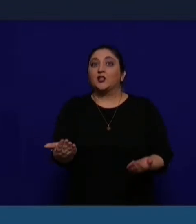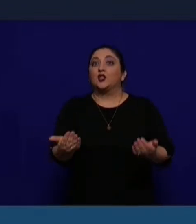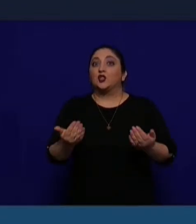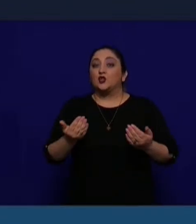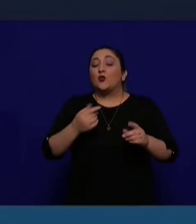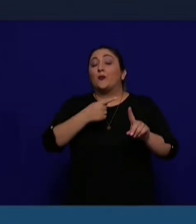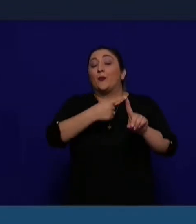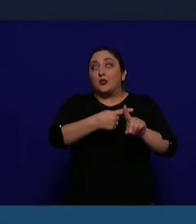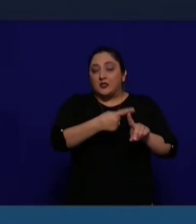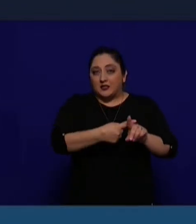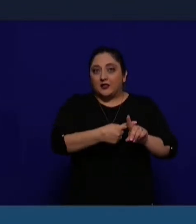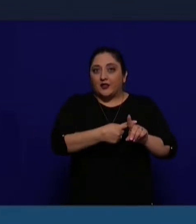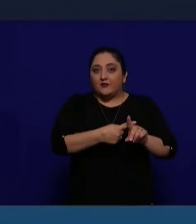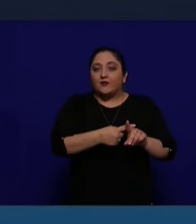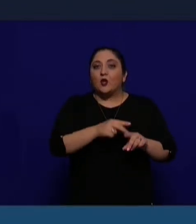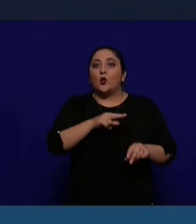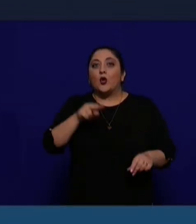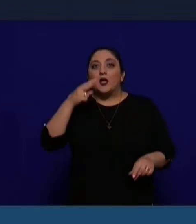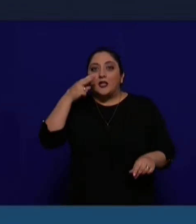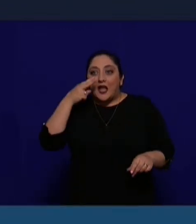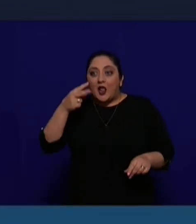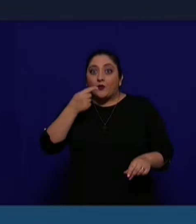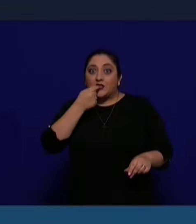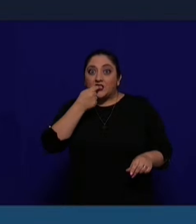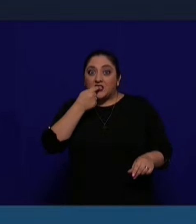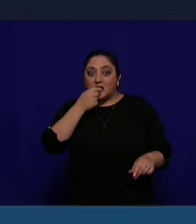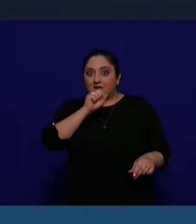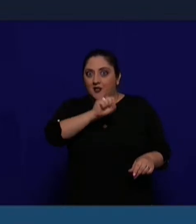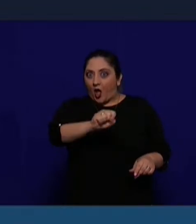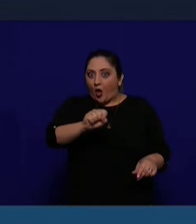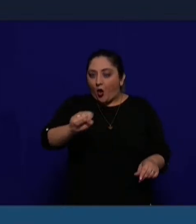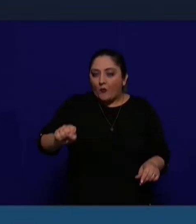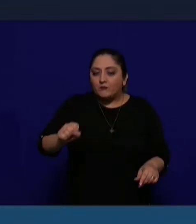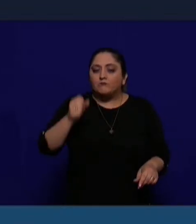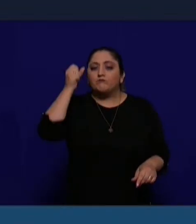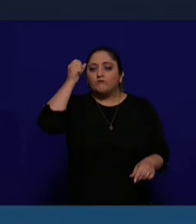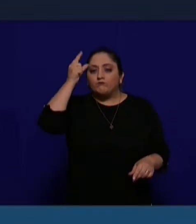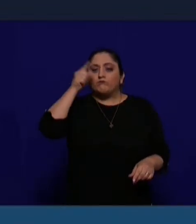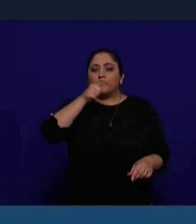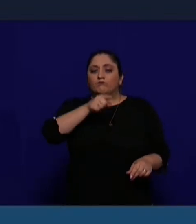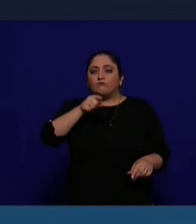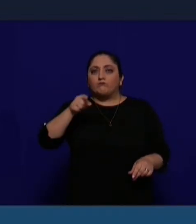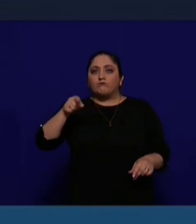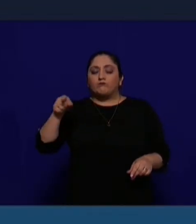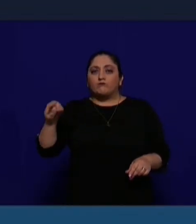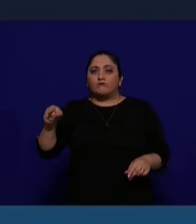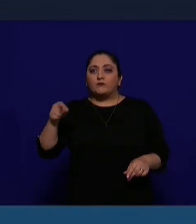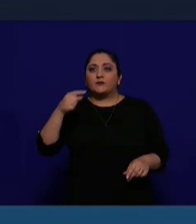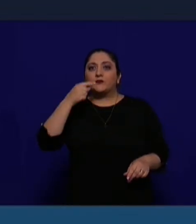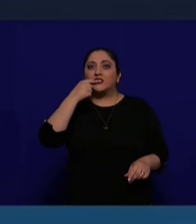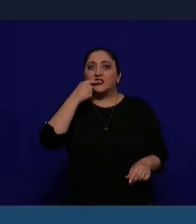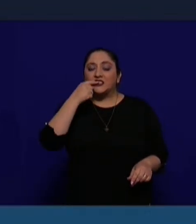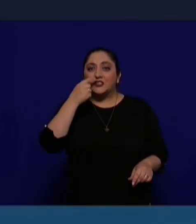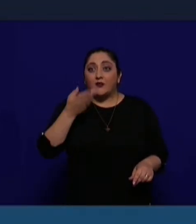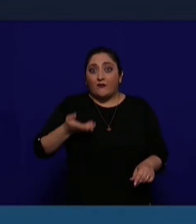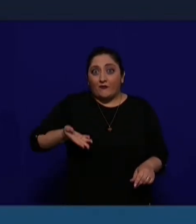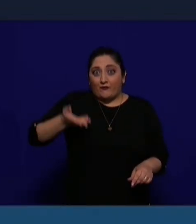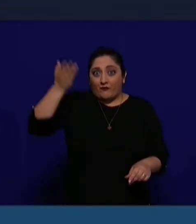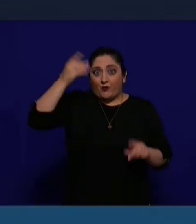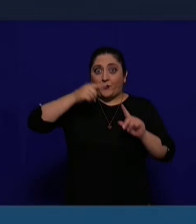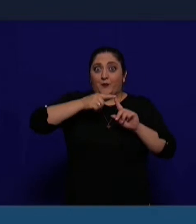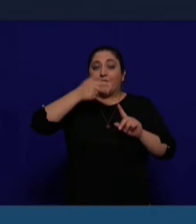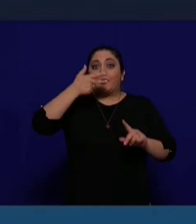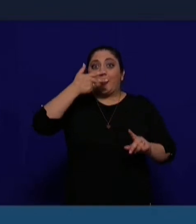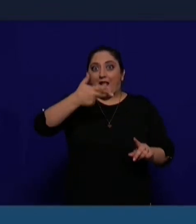jiġu pożittivi u nħarsu lejn l-etajiet tagħhom qegħdin naraw li dawk il-persuni li għandhom età il fuq minn 80 sena li